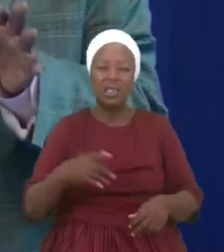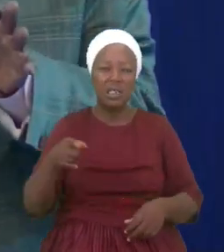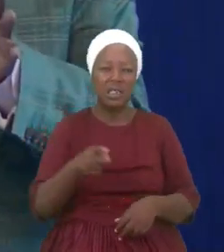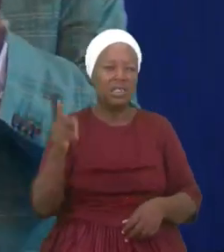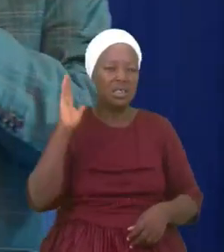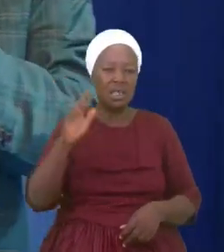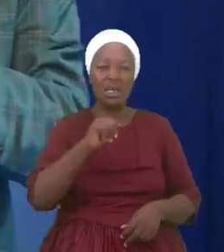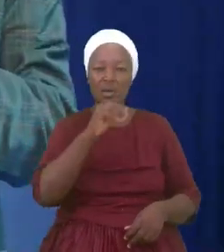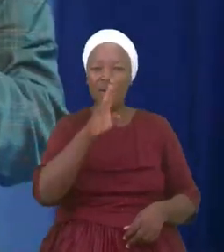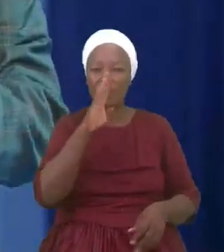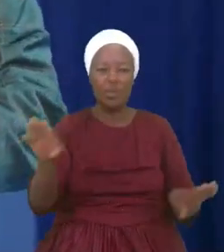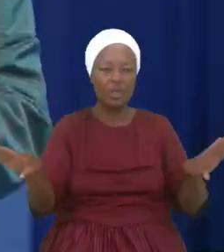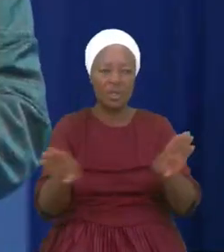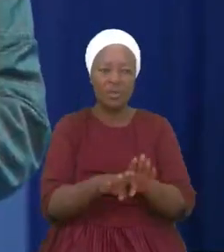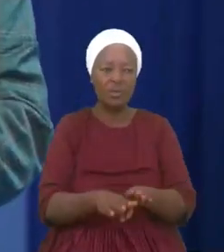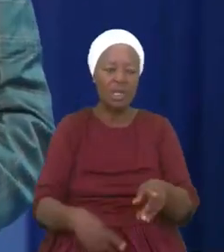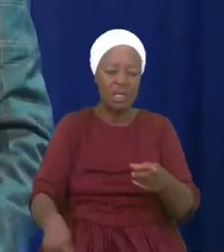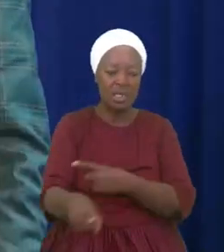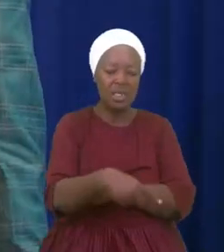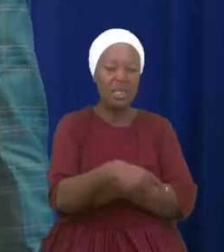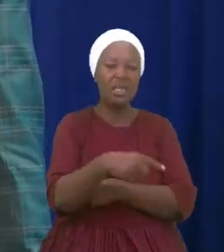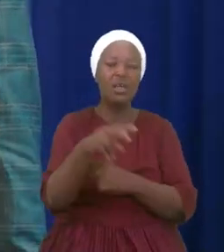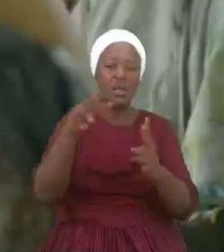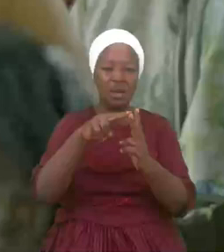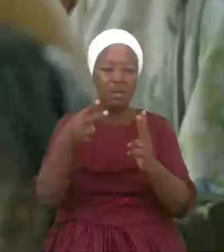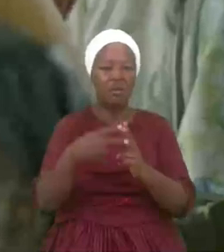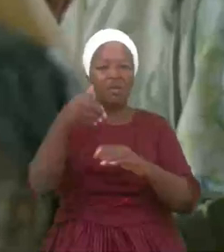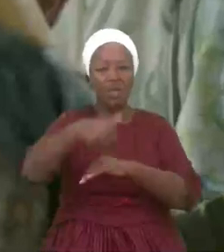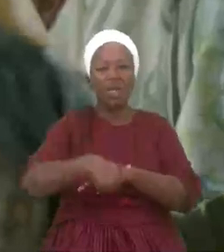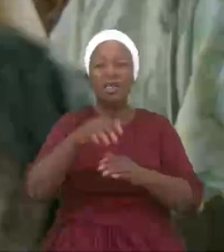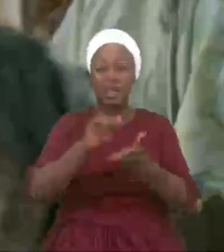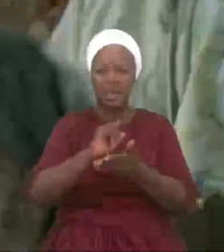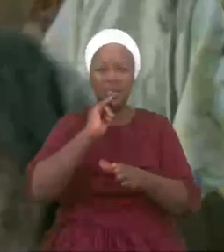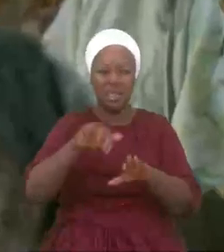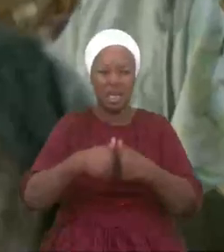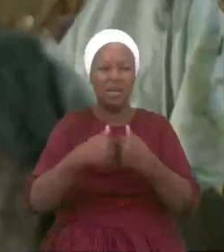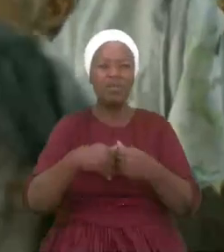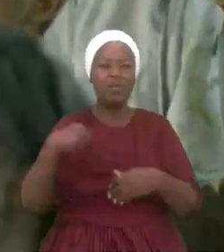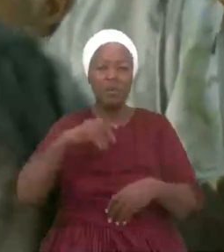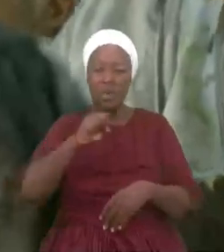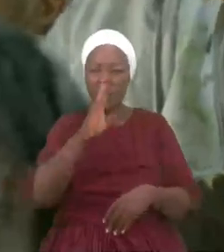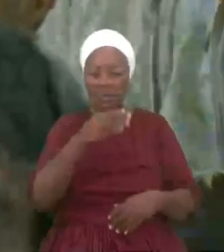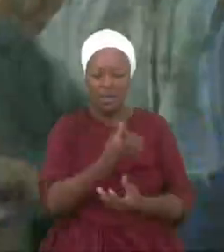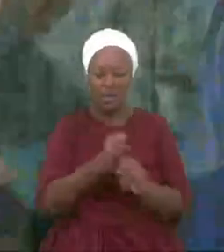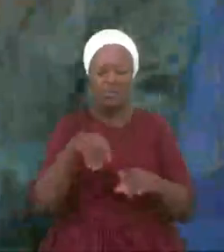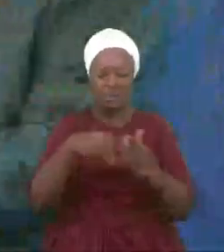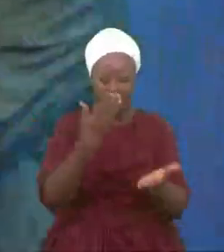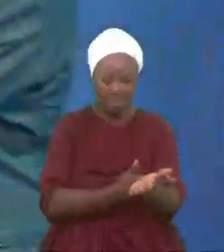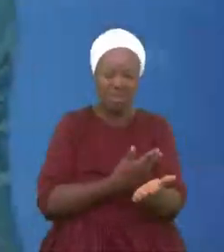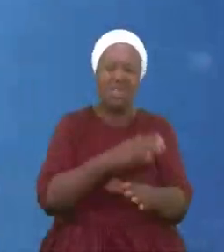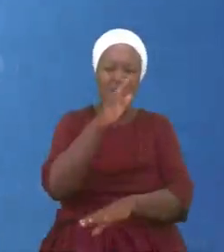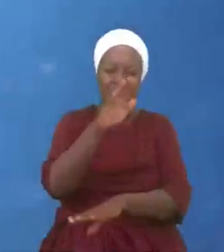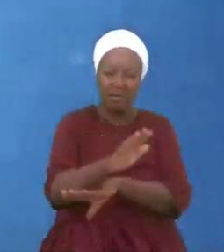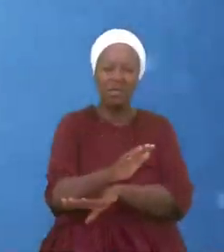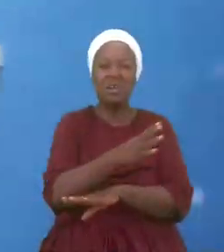produits sera toujours ouverte elle ne seront points fermés et ne